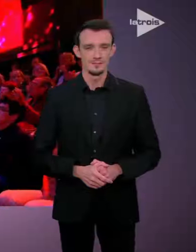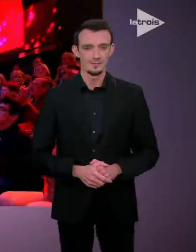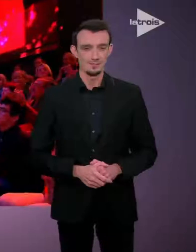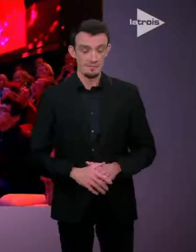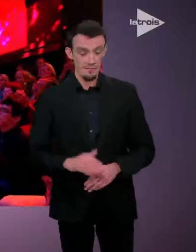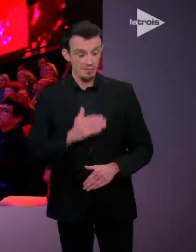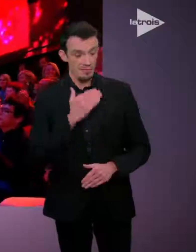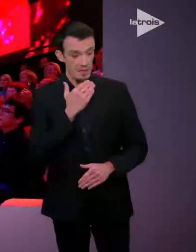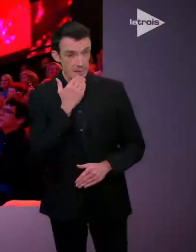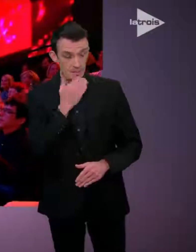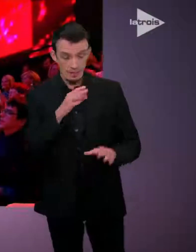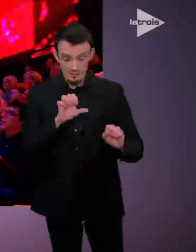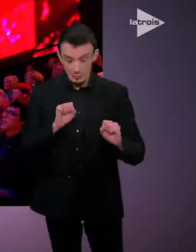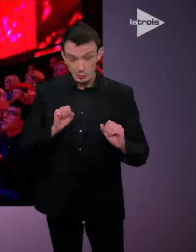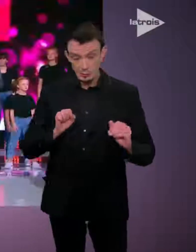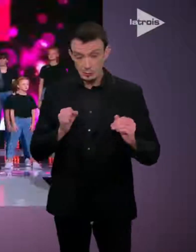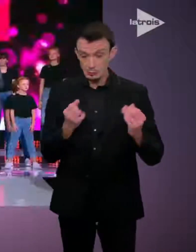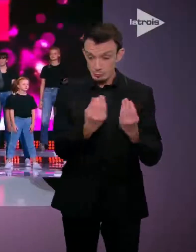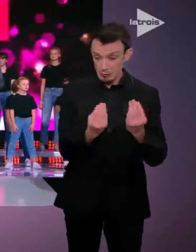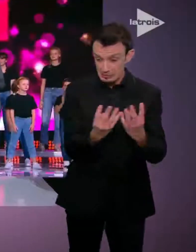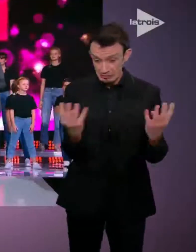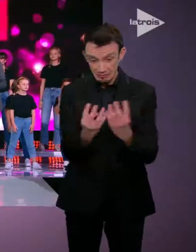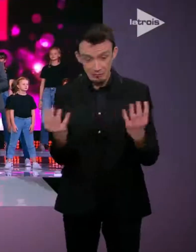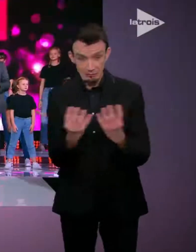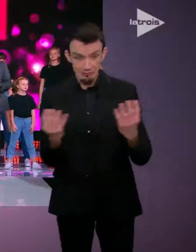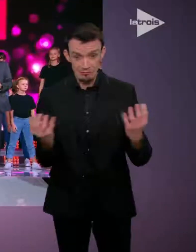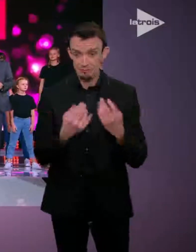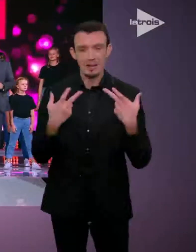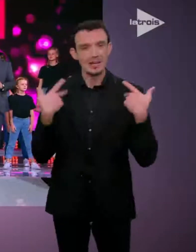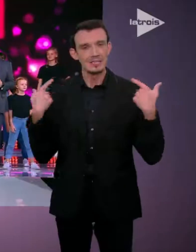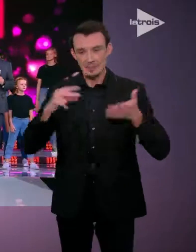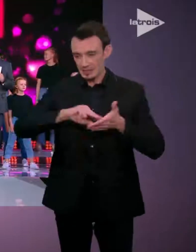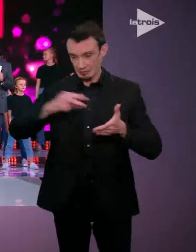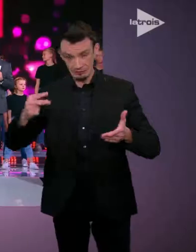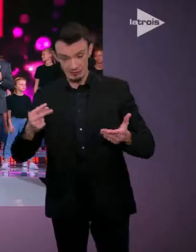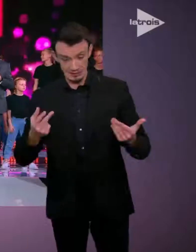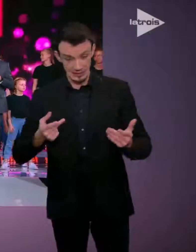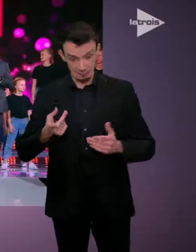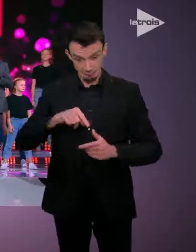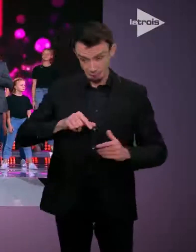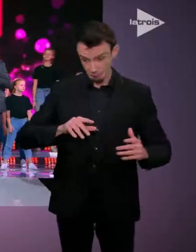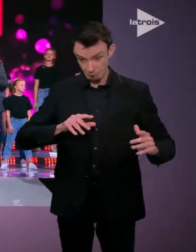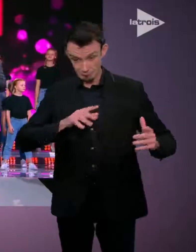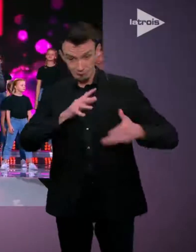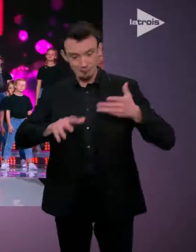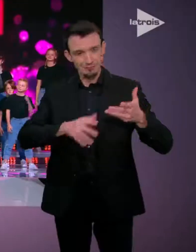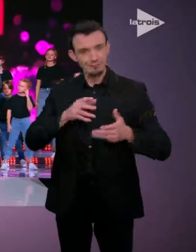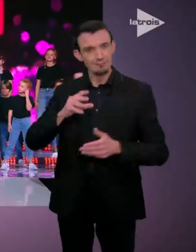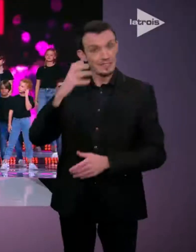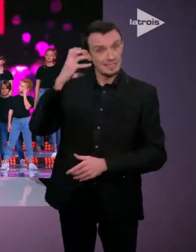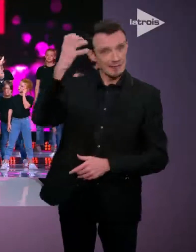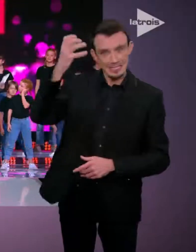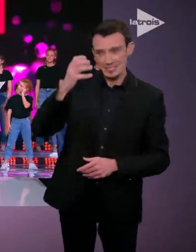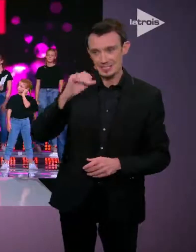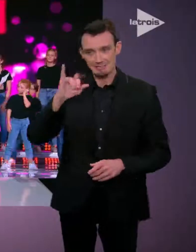Merci, bravo, bravo à tous les enfants de la SBL École et Surdité pour cette magnifique version d'Imagine de John Lennon. Et je